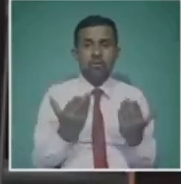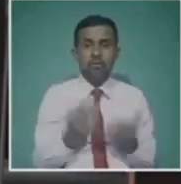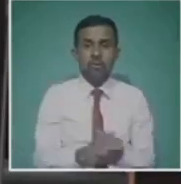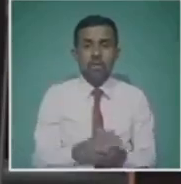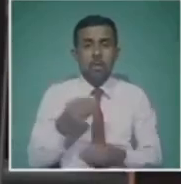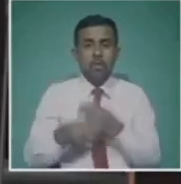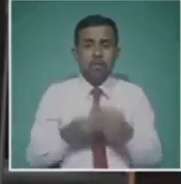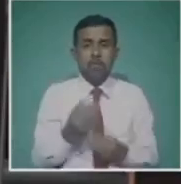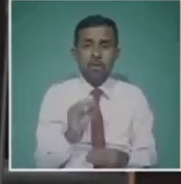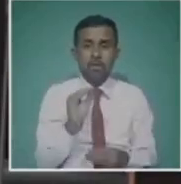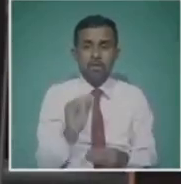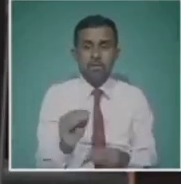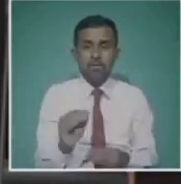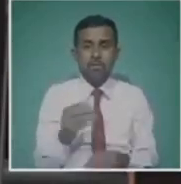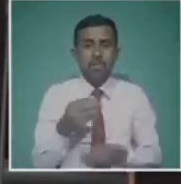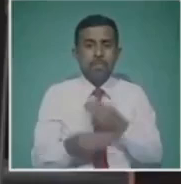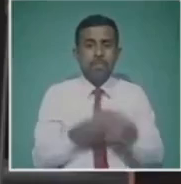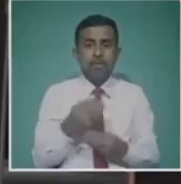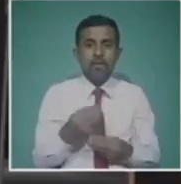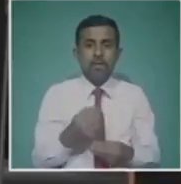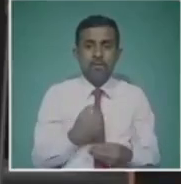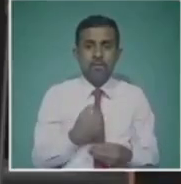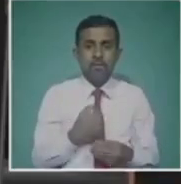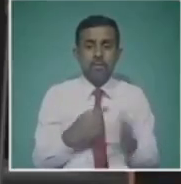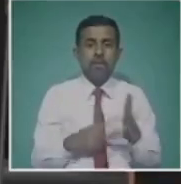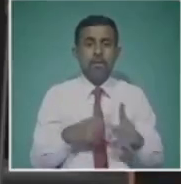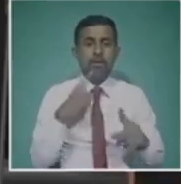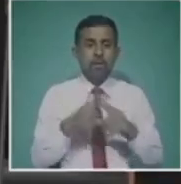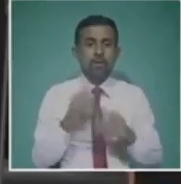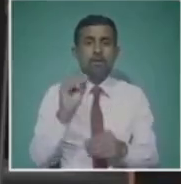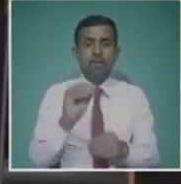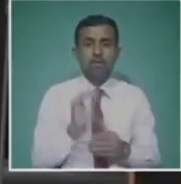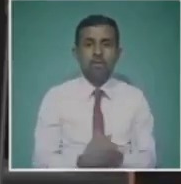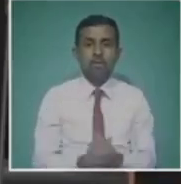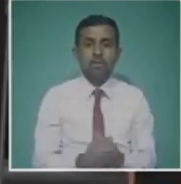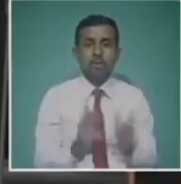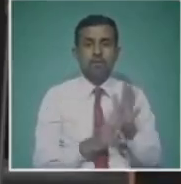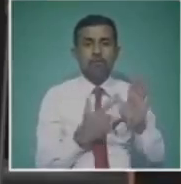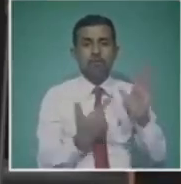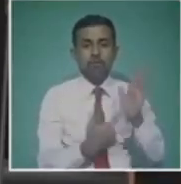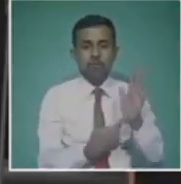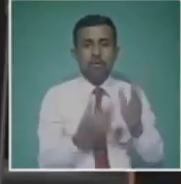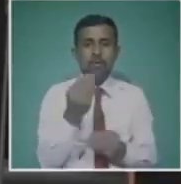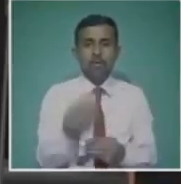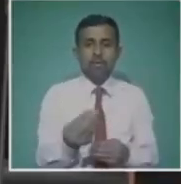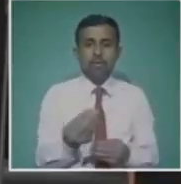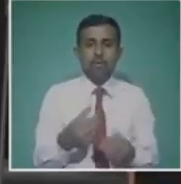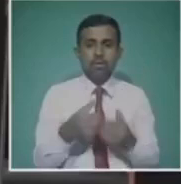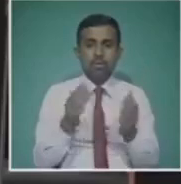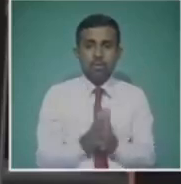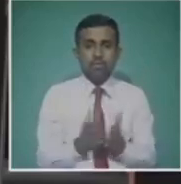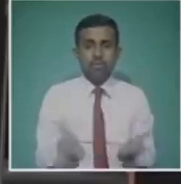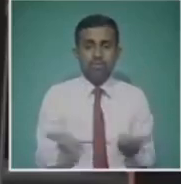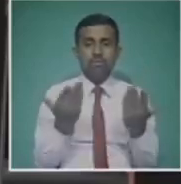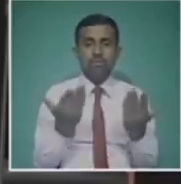ඒගොල්ලෝ බිස්නස් එකක් කරනවා නම් ඒ බිස්නස් එකට අපි මේ බද්දක් දාන්න ඕනේ වැට් එකක් දාන්න ඕනේ නේද ඔක්කොම දාලා කරන්න